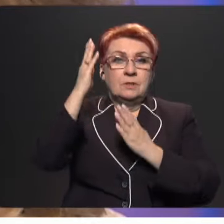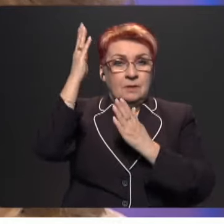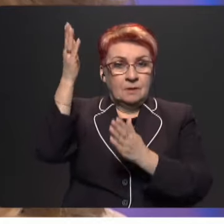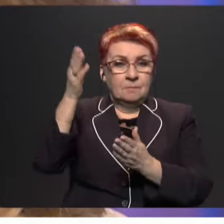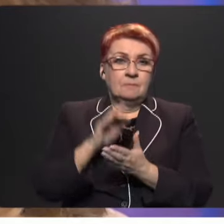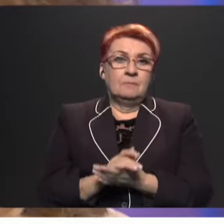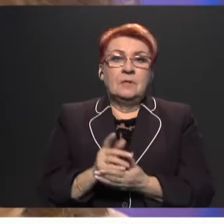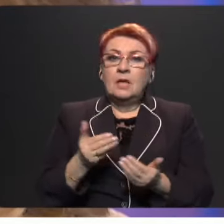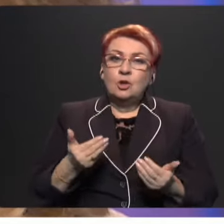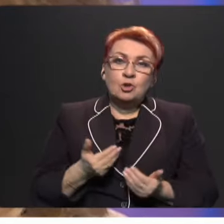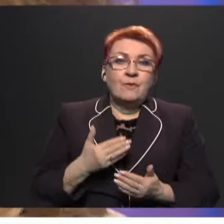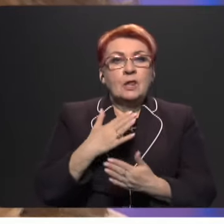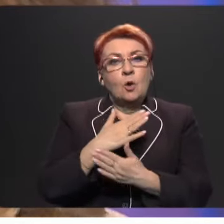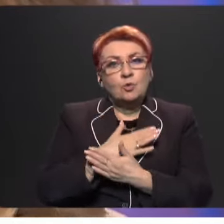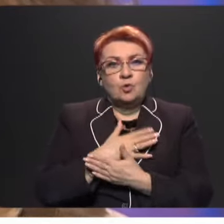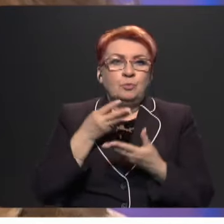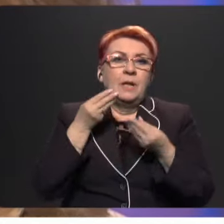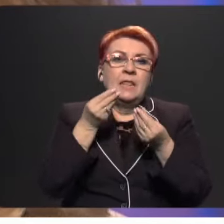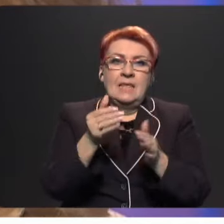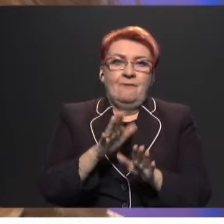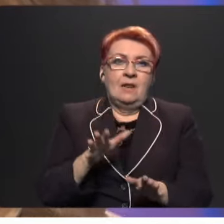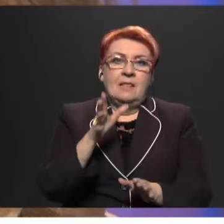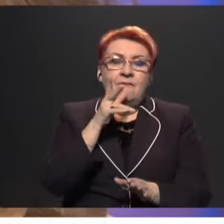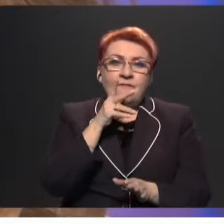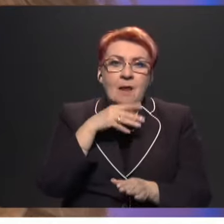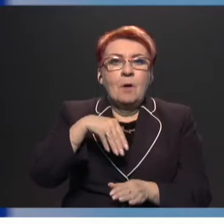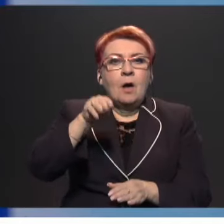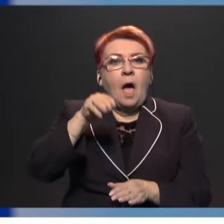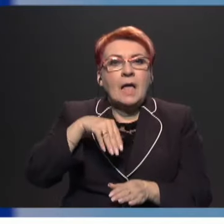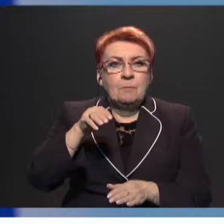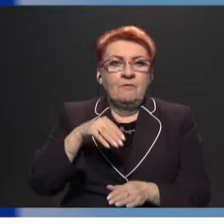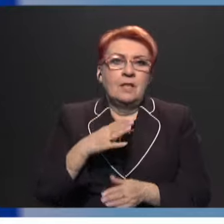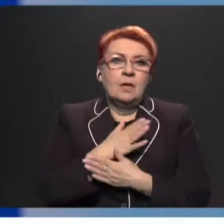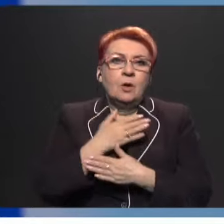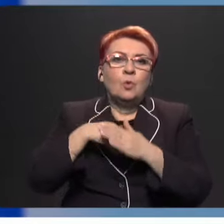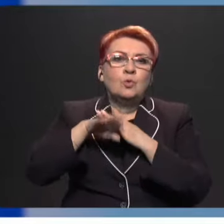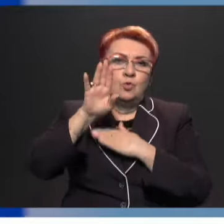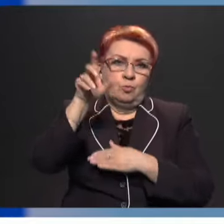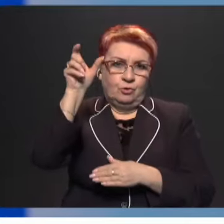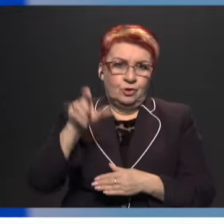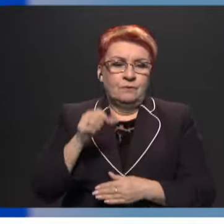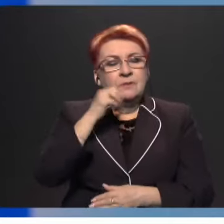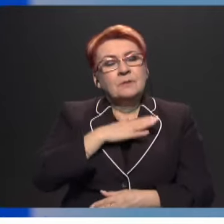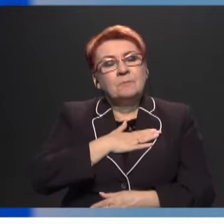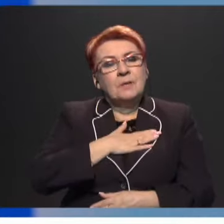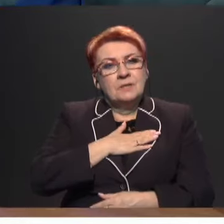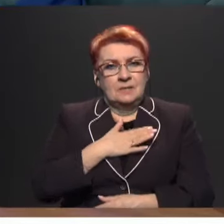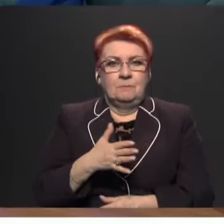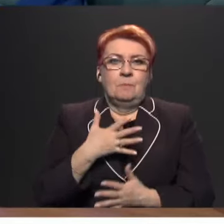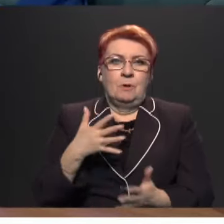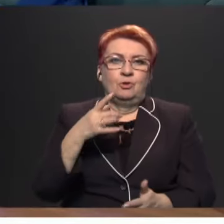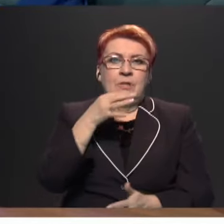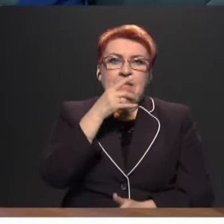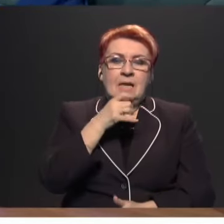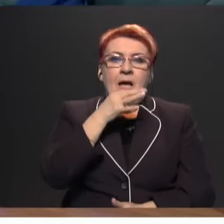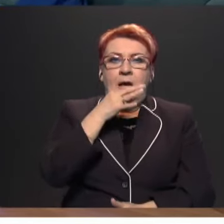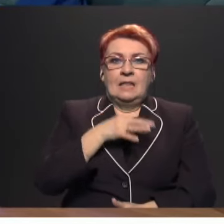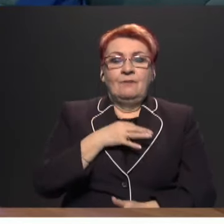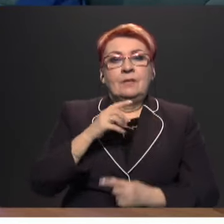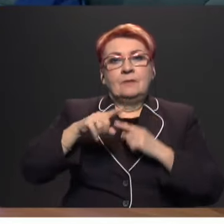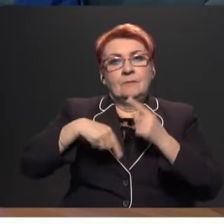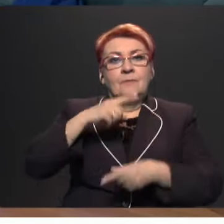живых, ни на усопших никаким образом не влияет время отпевания усопшего человека. Спасибо большое за ответ. И у нас есть еще